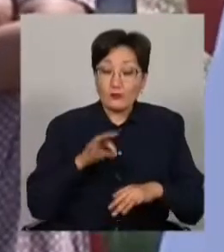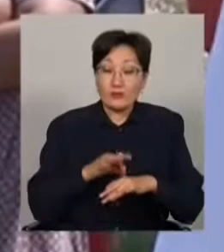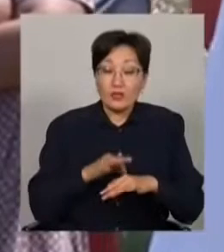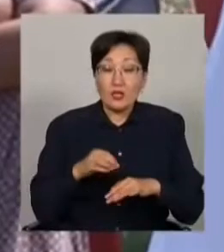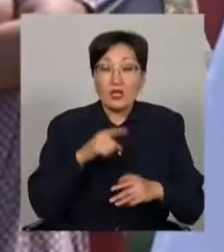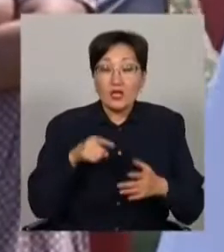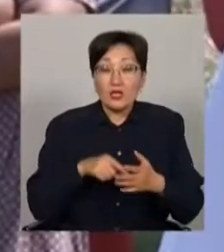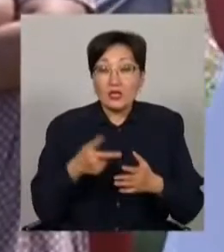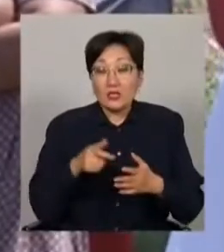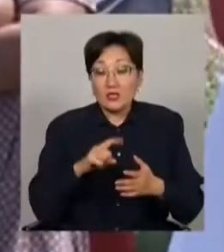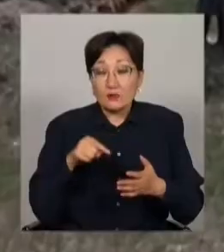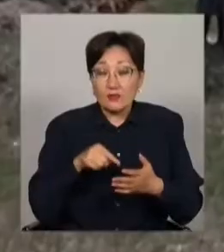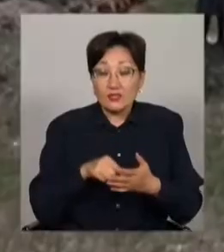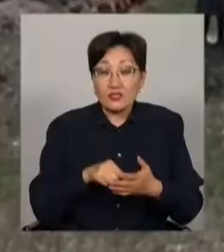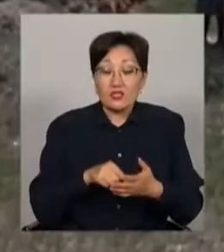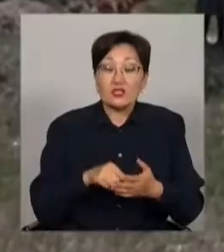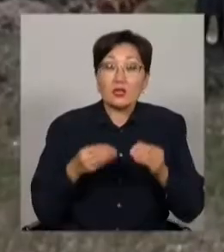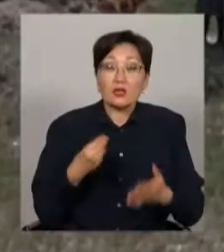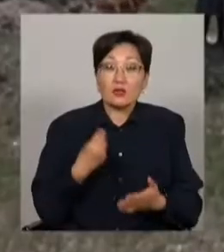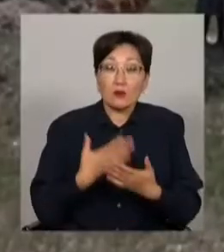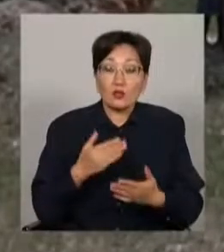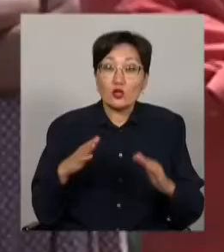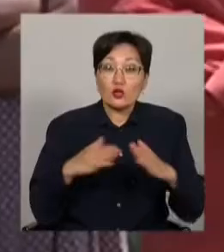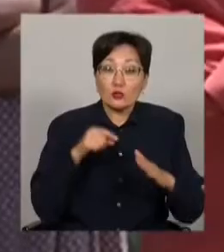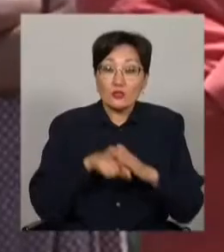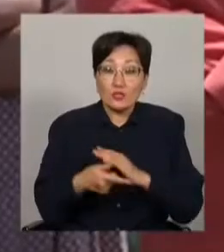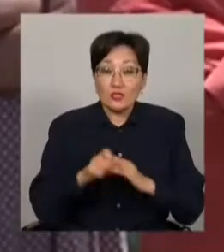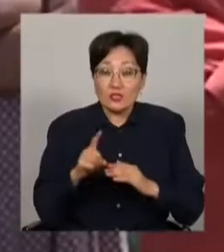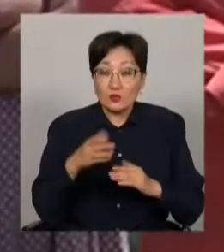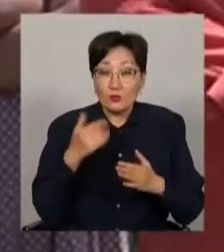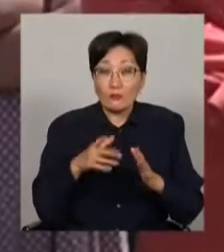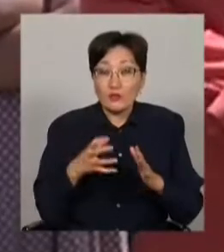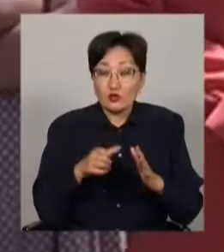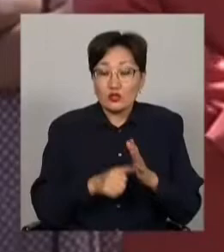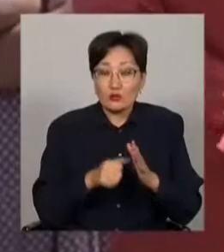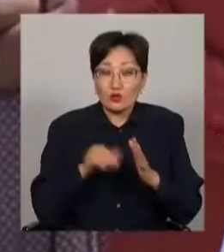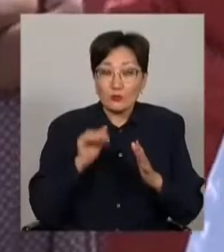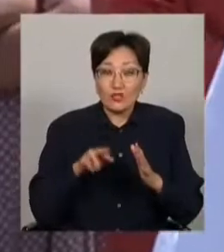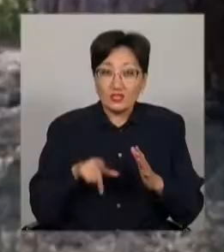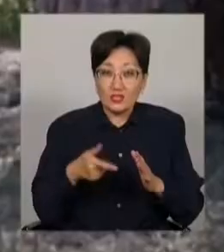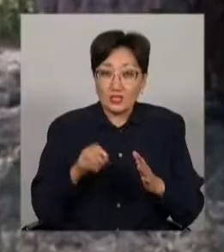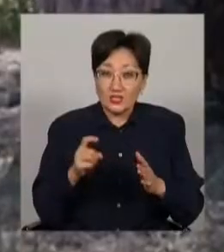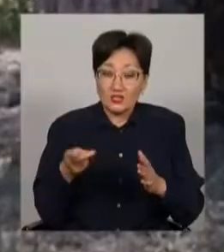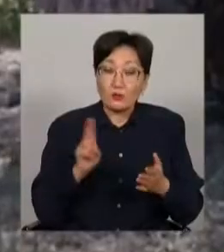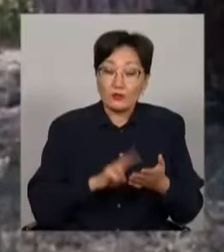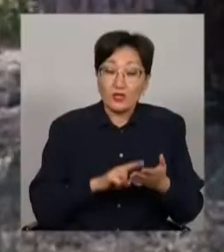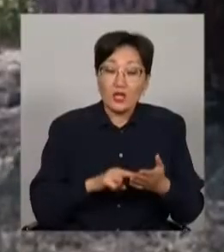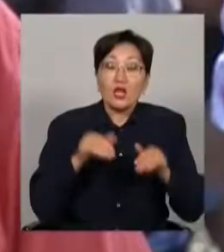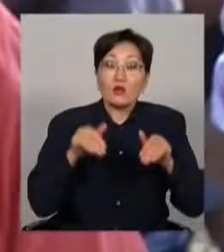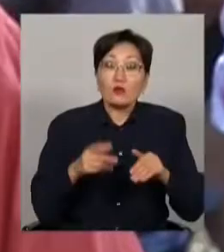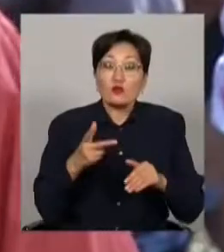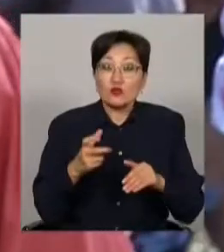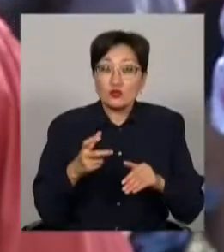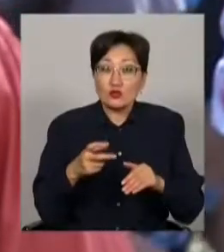қымбат. Үйімізде газ жоқ, тарта алмаймыз. 500-600 мың қымбат газ бізде. Қаскелеңде